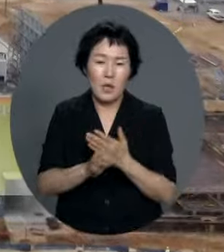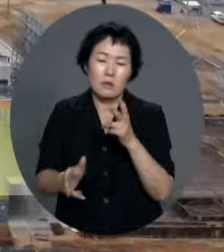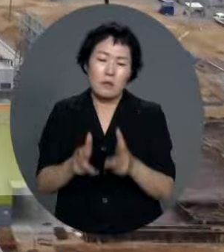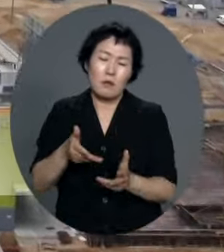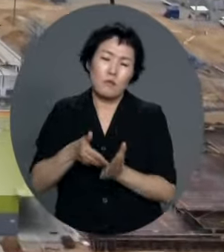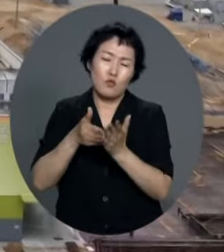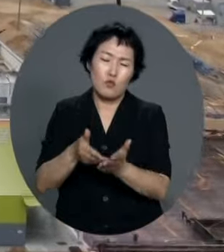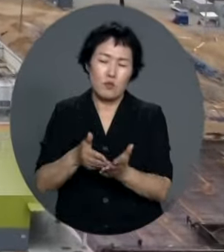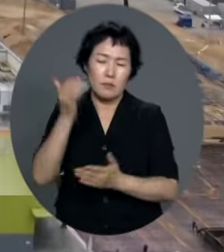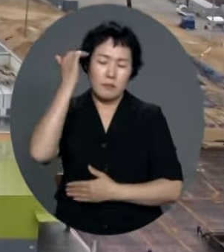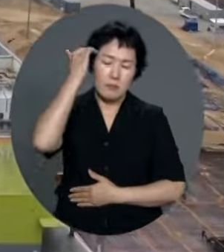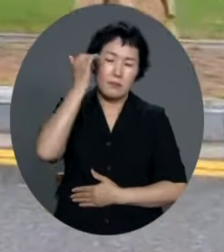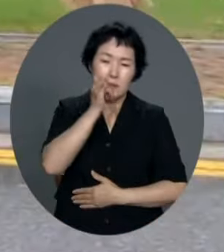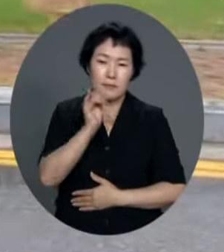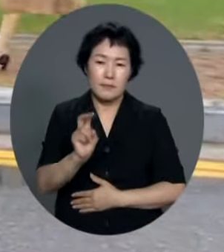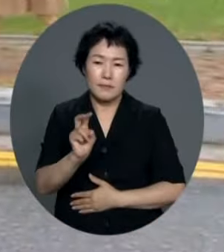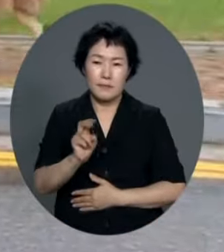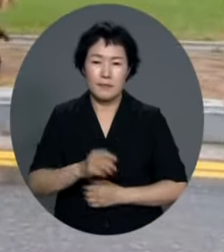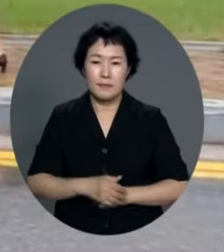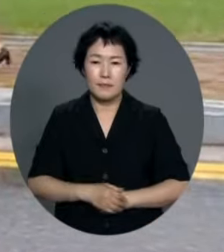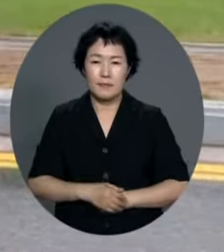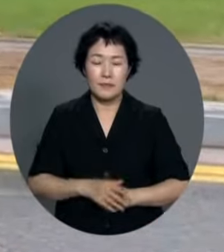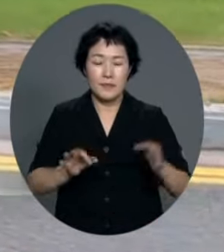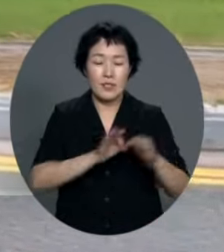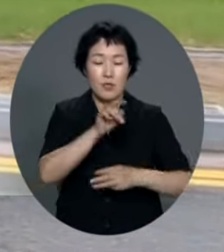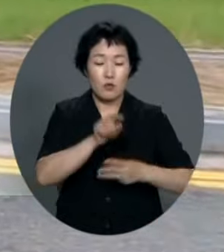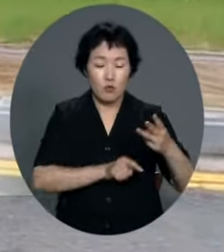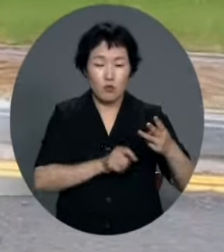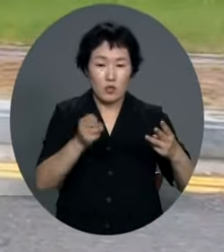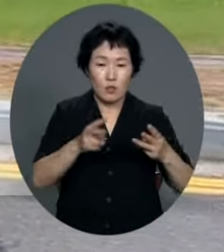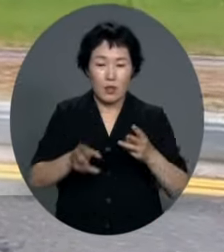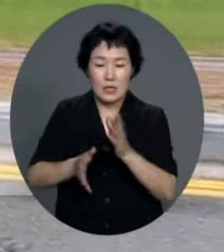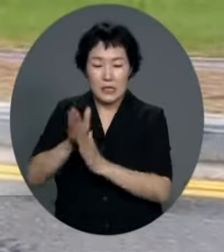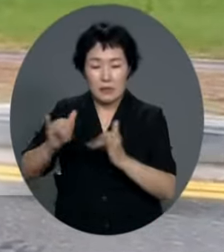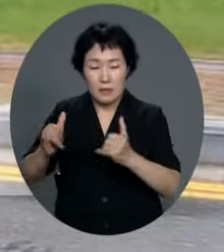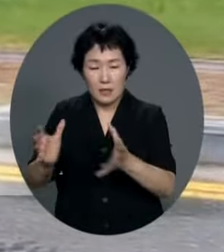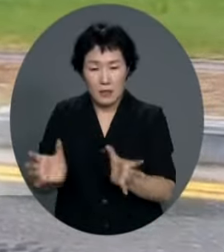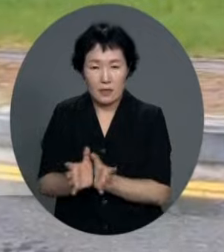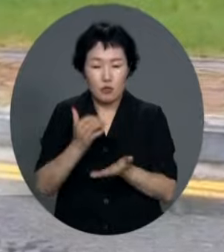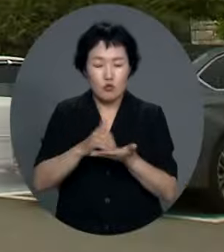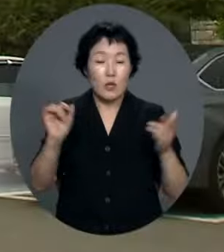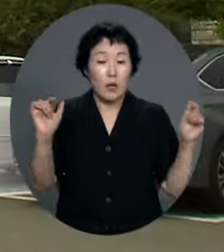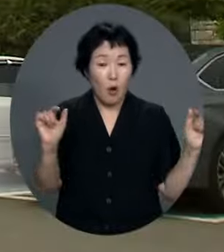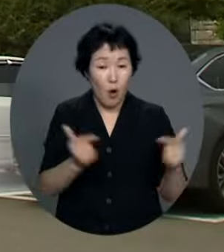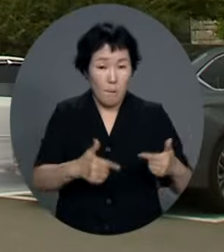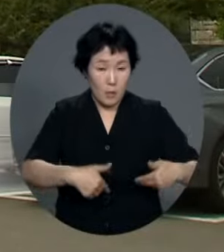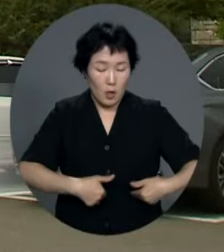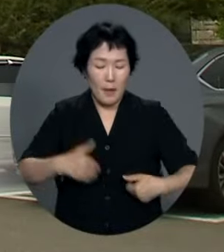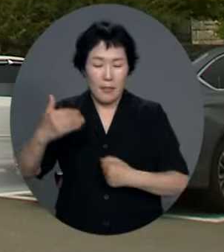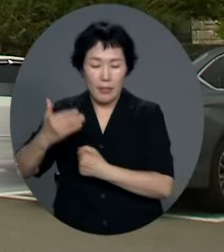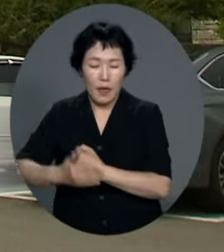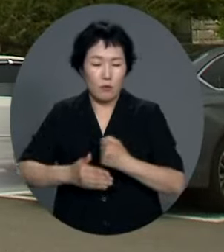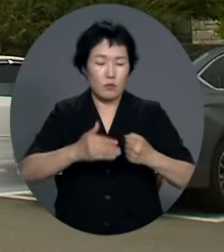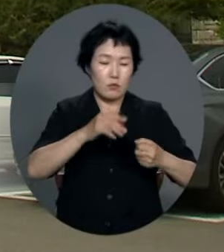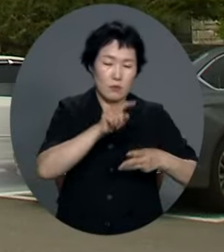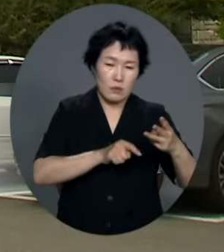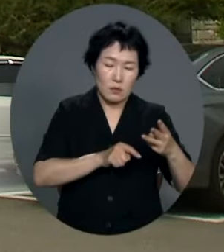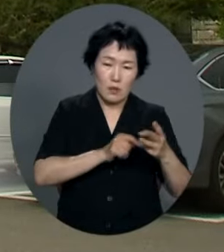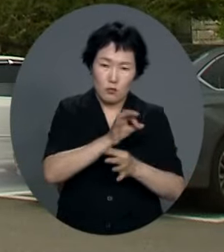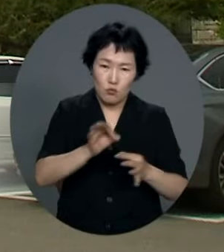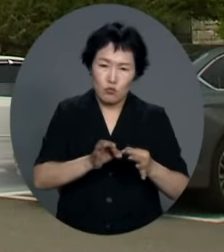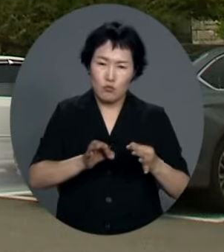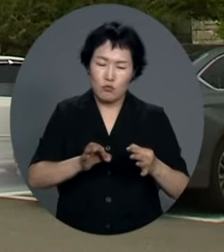불가피할 것으로 보입니다 상주시와 시민 단체는 정원 감축이 필요하면 대구와 상주가 같은 비율과